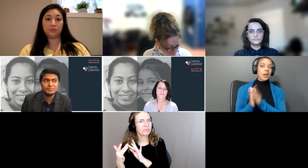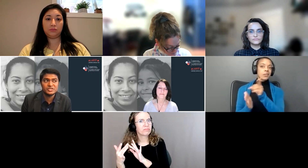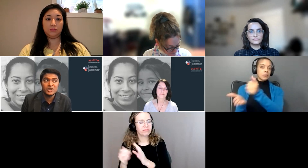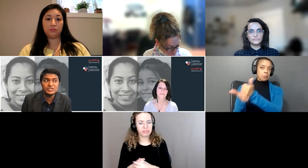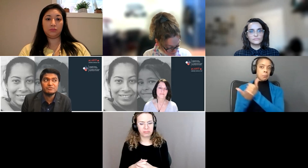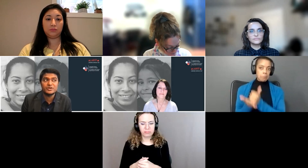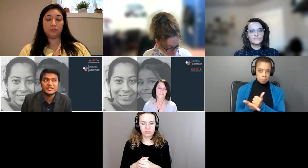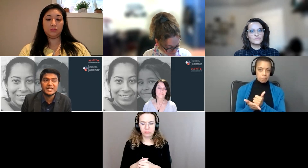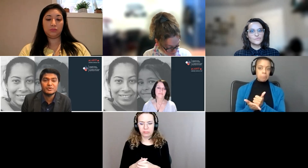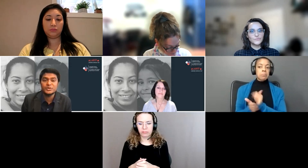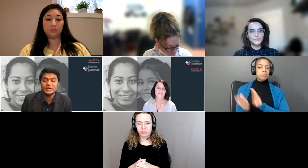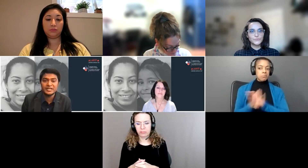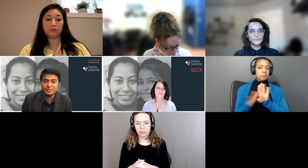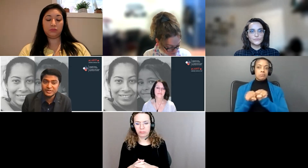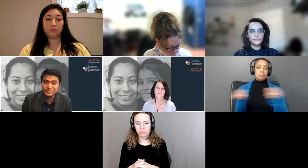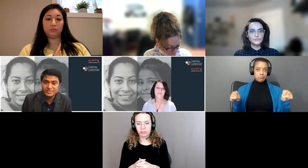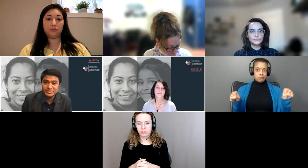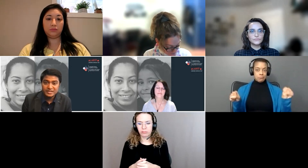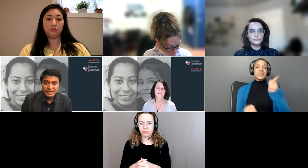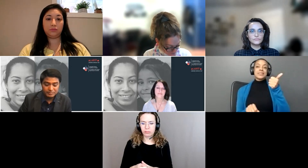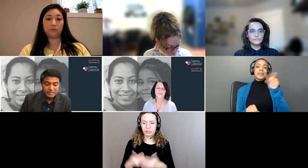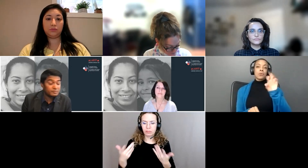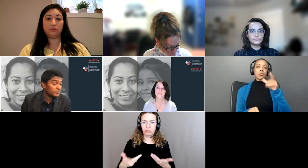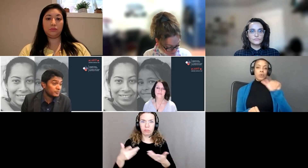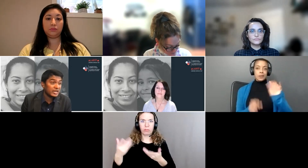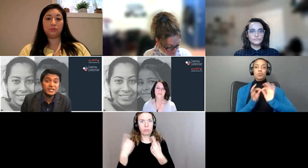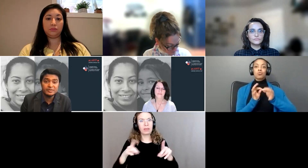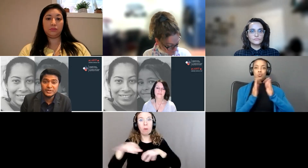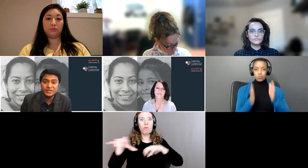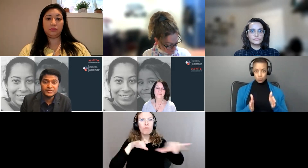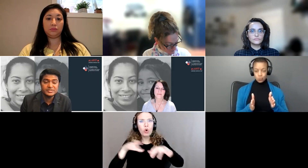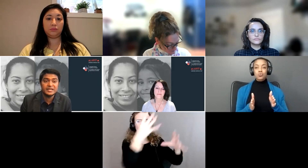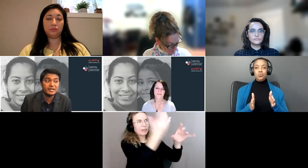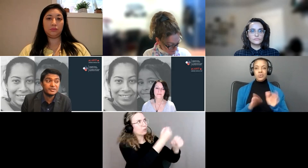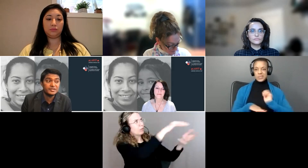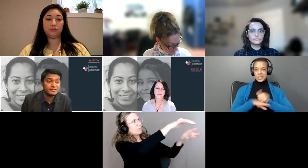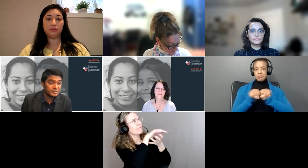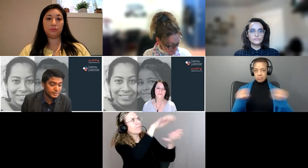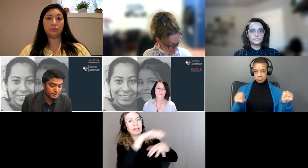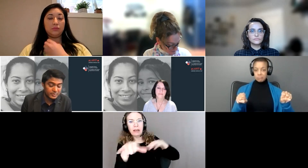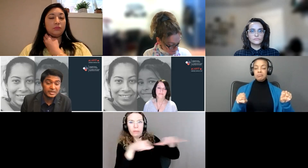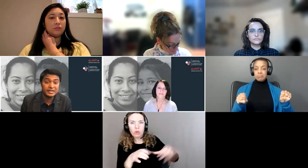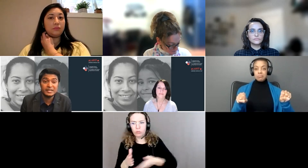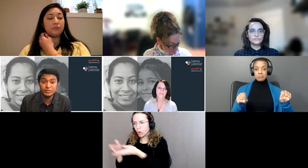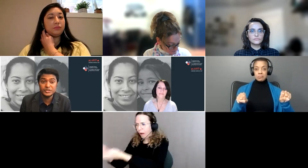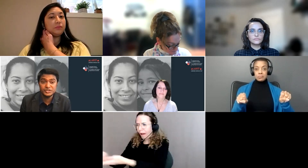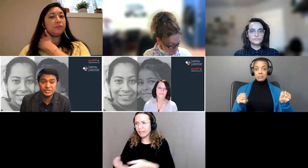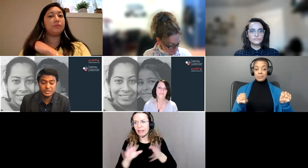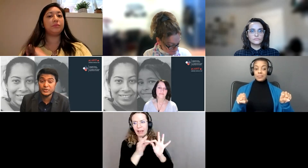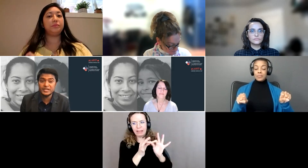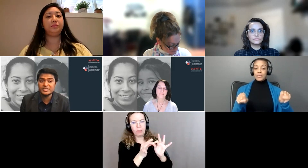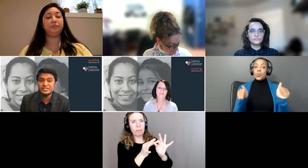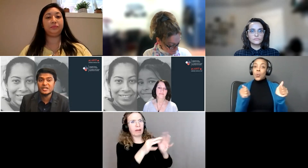et pour nous aider à avoir des bourses pour aider les gens et d'avoir des interprètes et d'avoir